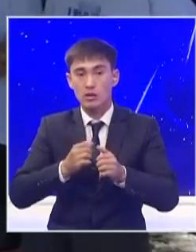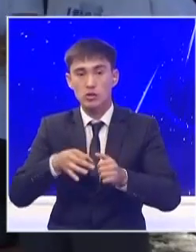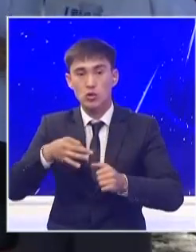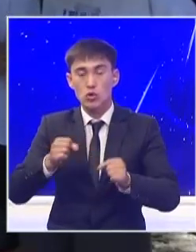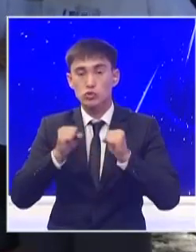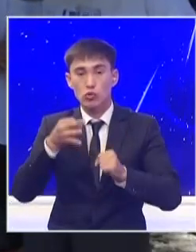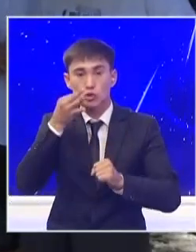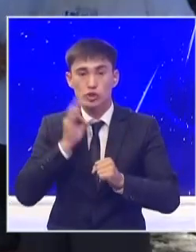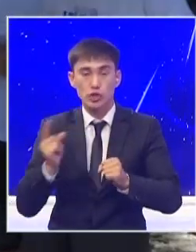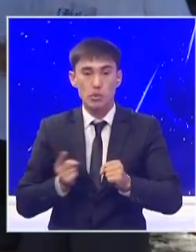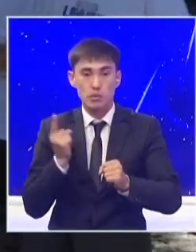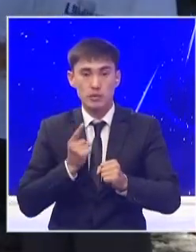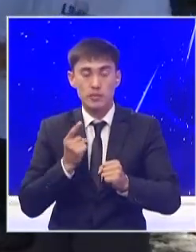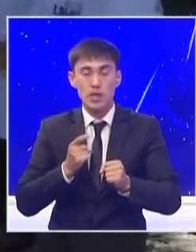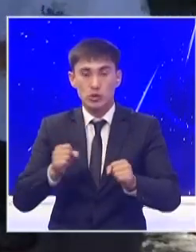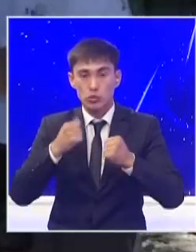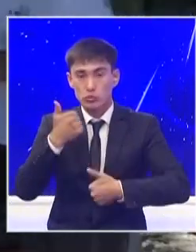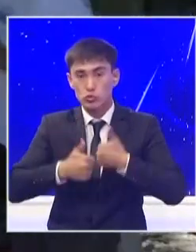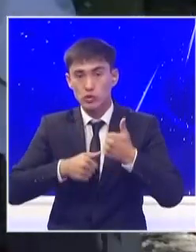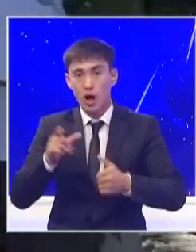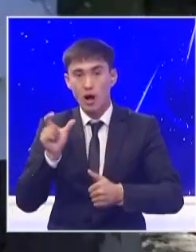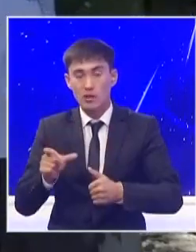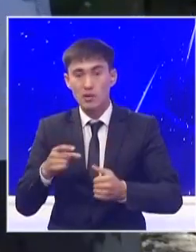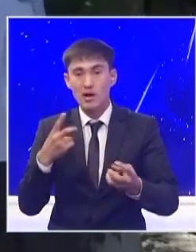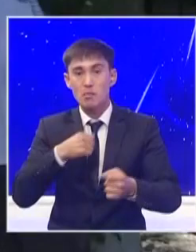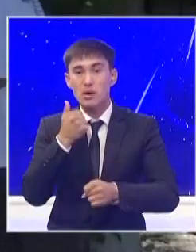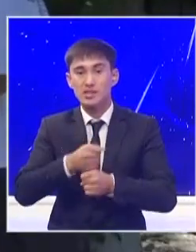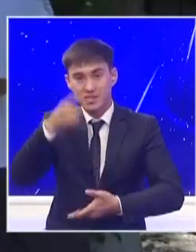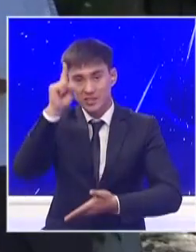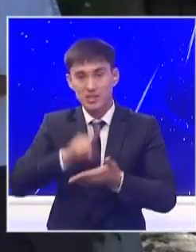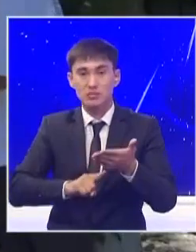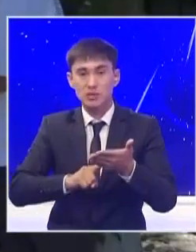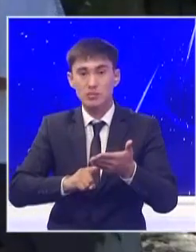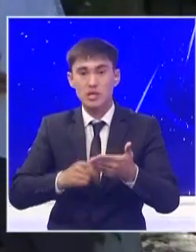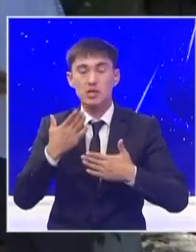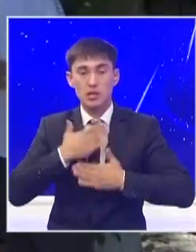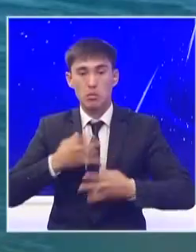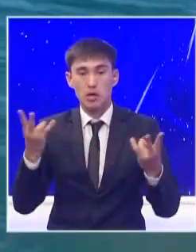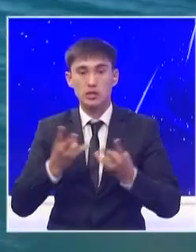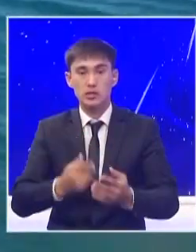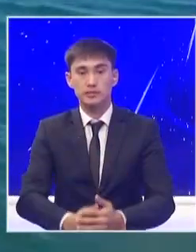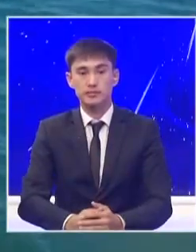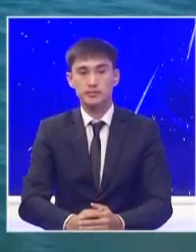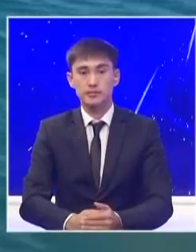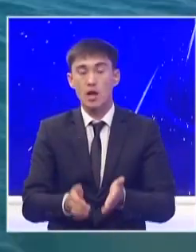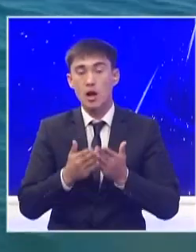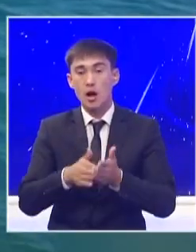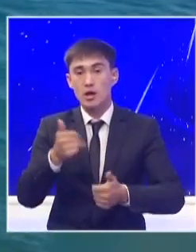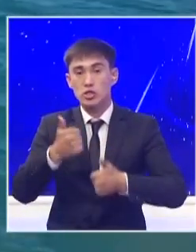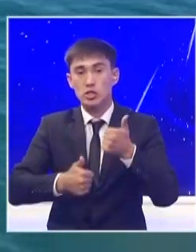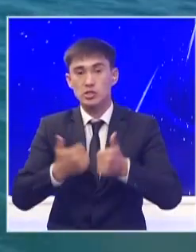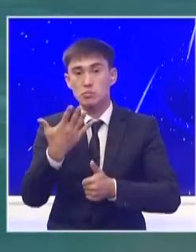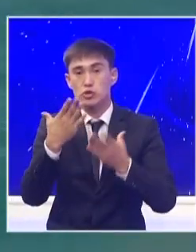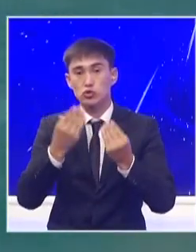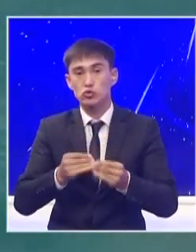шеберімін. Жалпы бұл спортпен шұғылдануға адамға ең бастысы сенімділік пен сабырлық қажет. Желкенді қайық жарысы 5